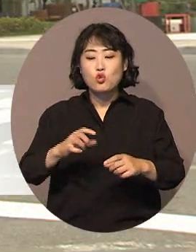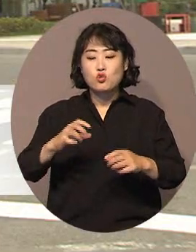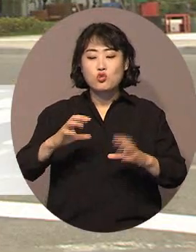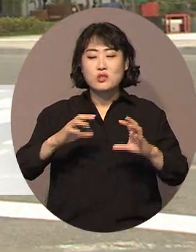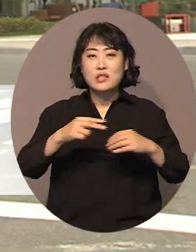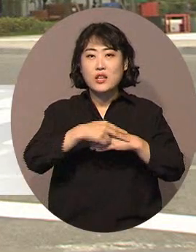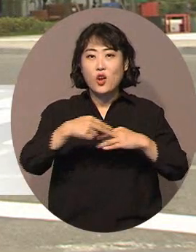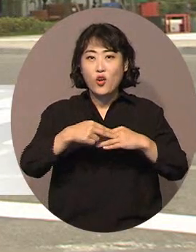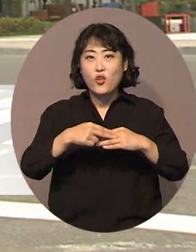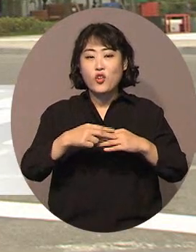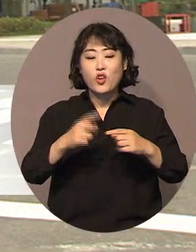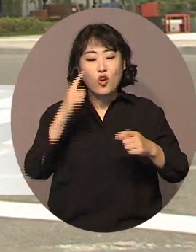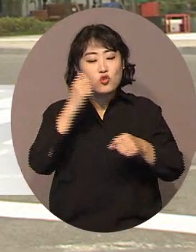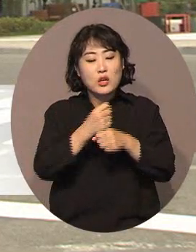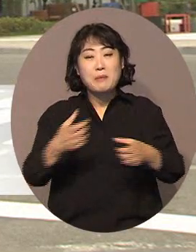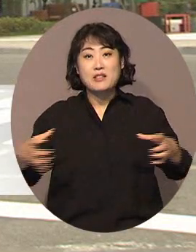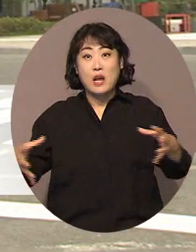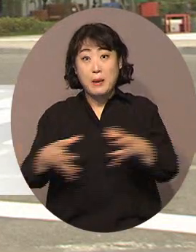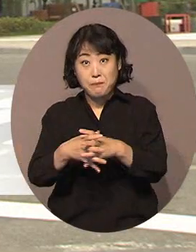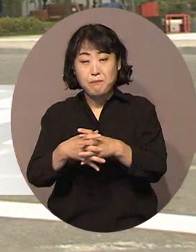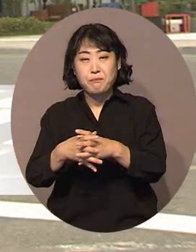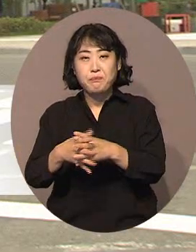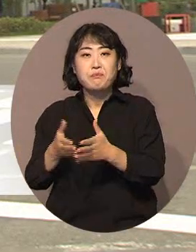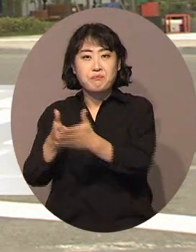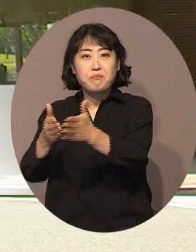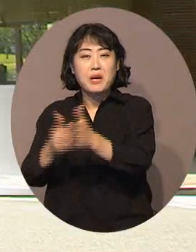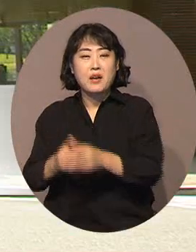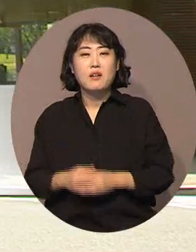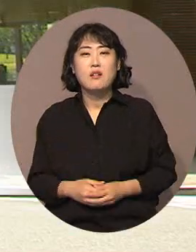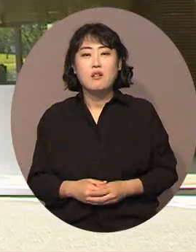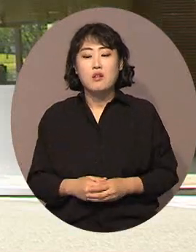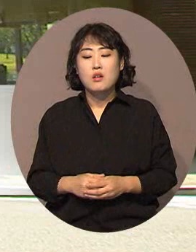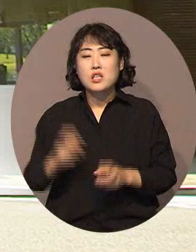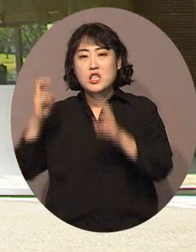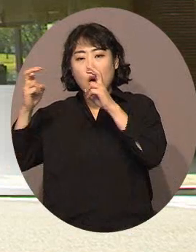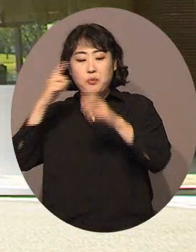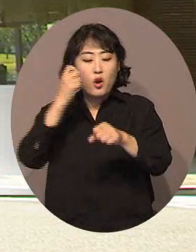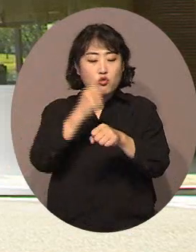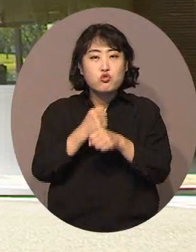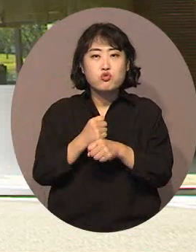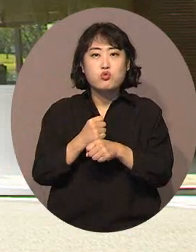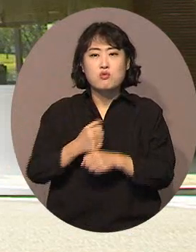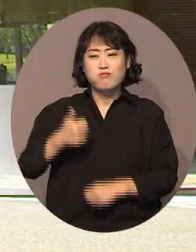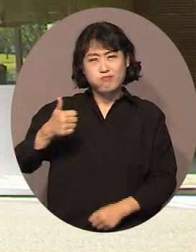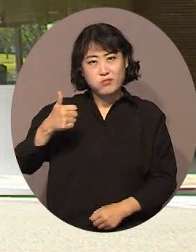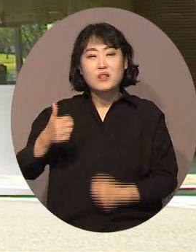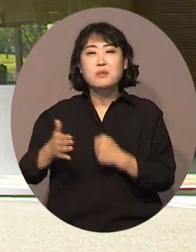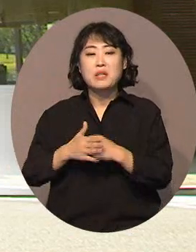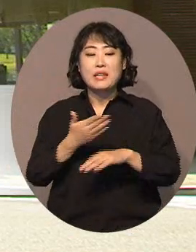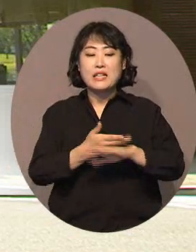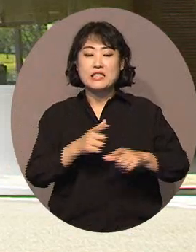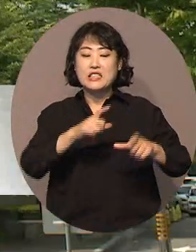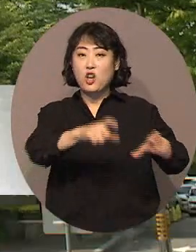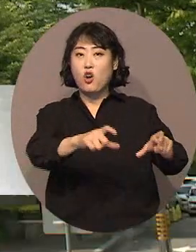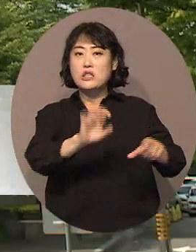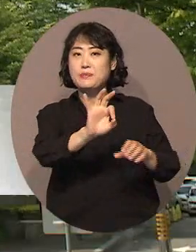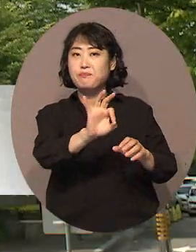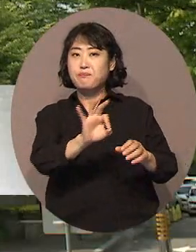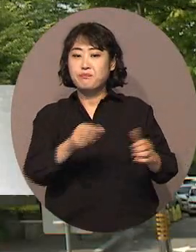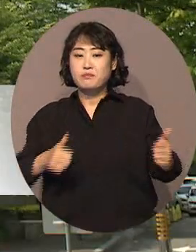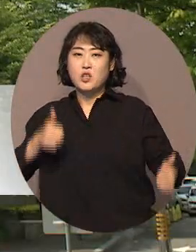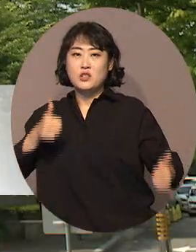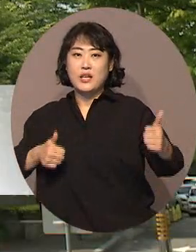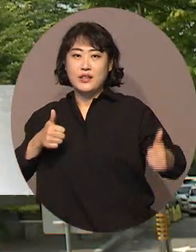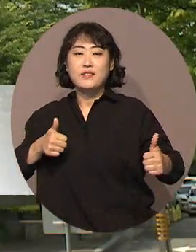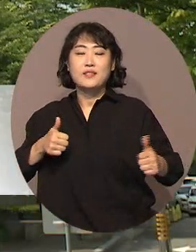묶어 반도체 분야에 지원했는데 기업과 연구개발의 연계를 장점으로 내세워 다른 지자체 10여 곳과